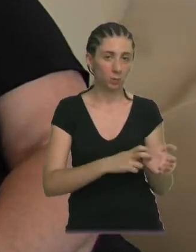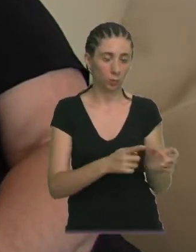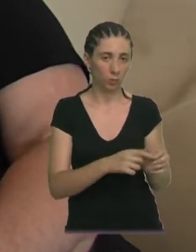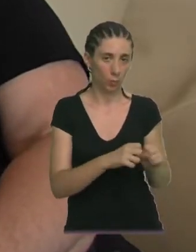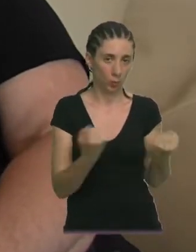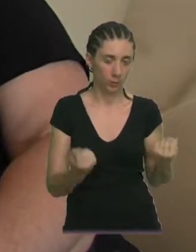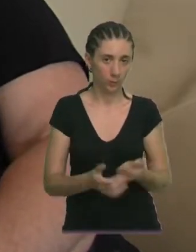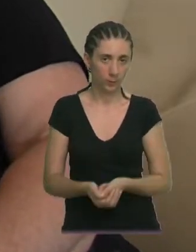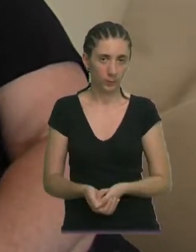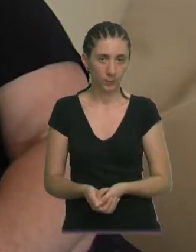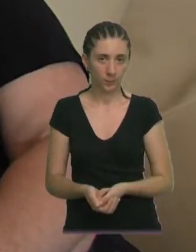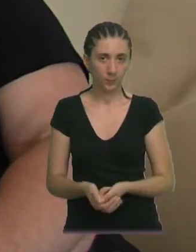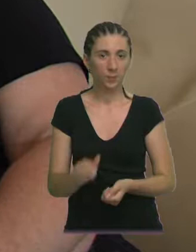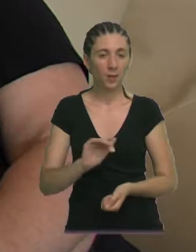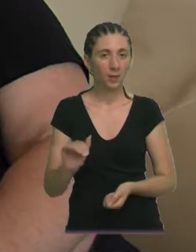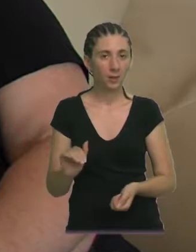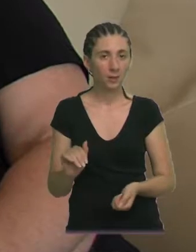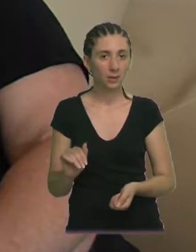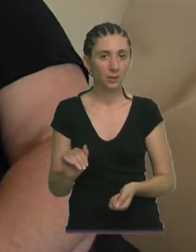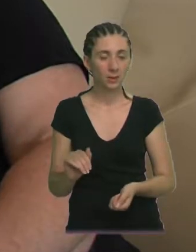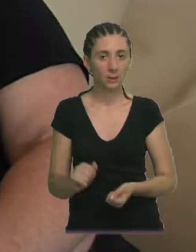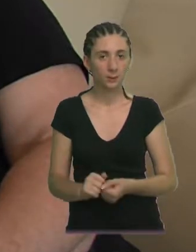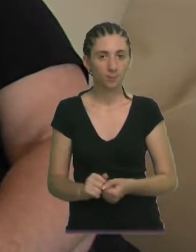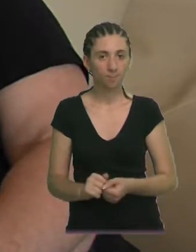razvoju? Pa djeca sa